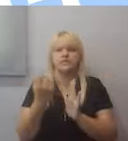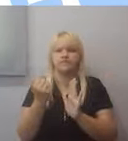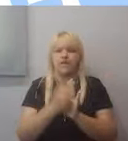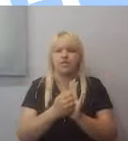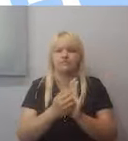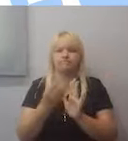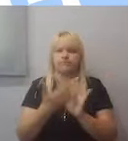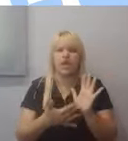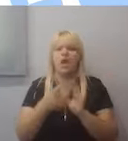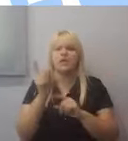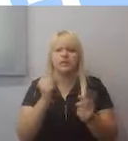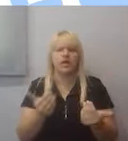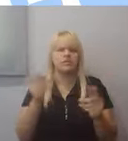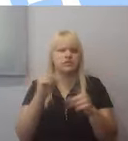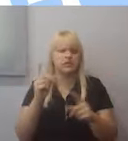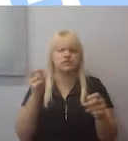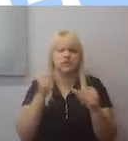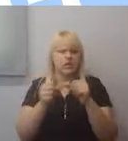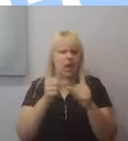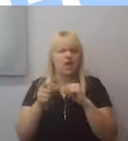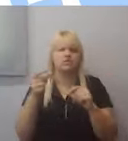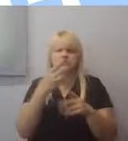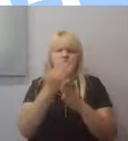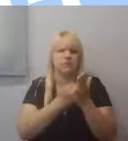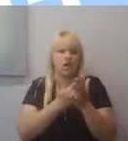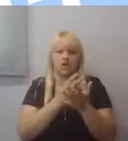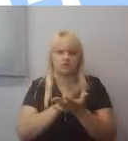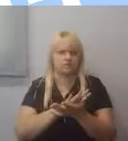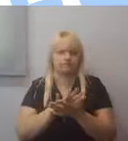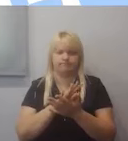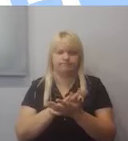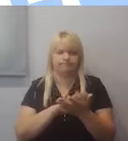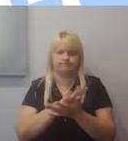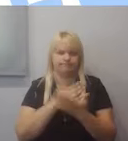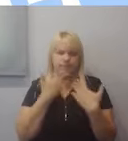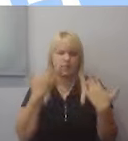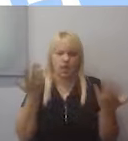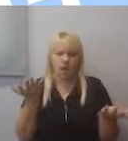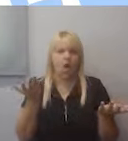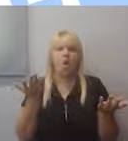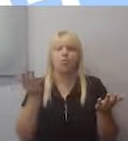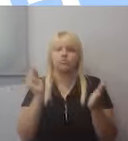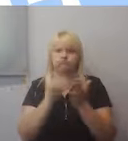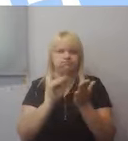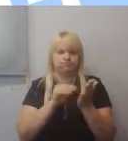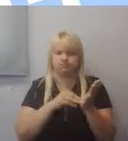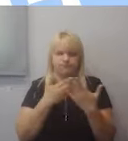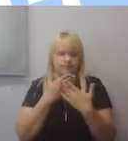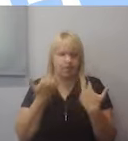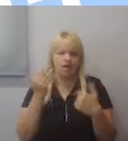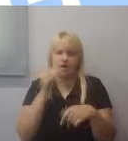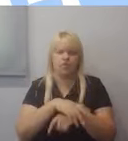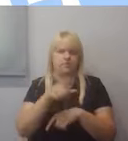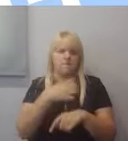kur nu teiksim tāda tāda saraksta īsti netiek viņš vests un tas ir nav pašvaldības līmeņa